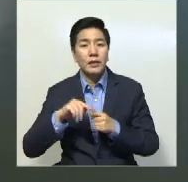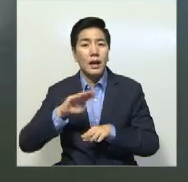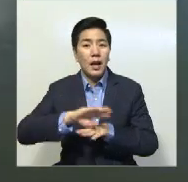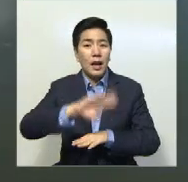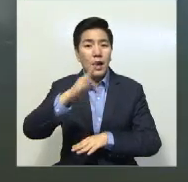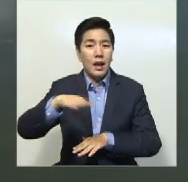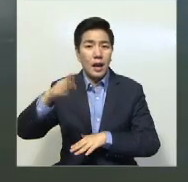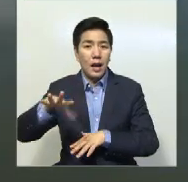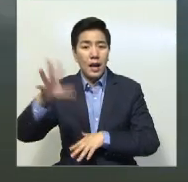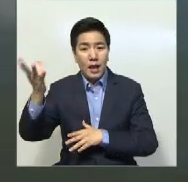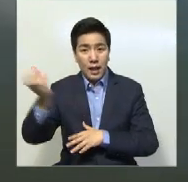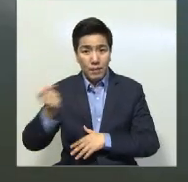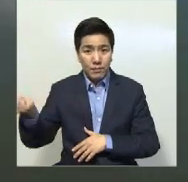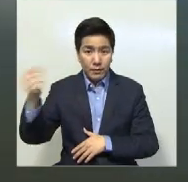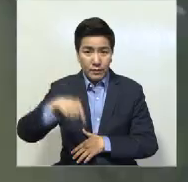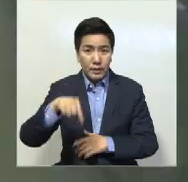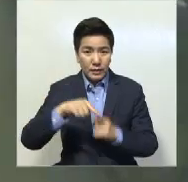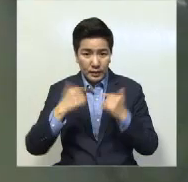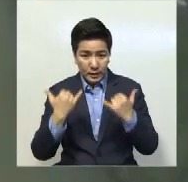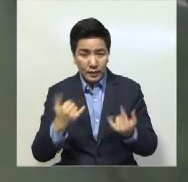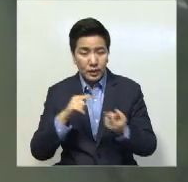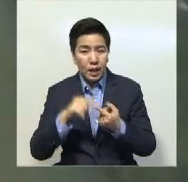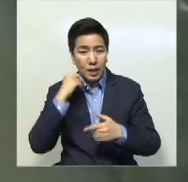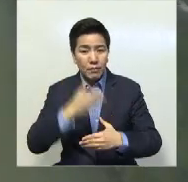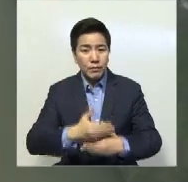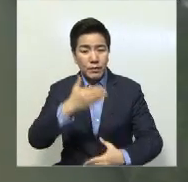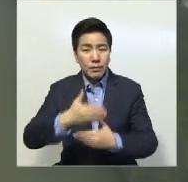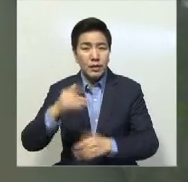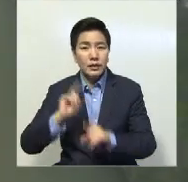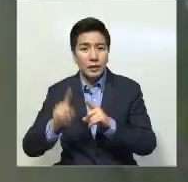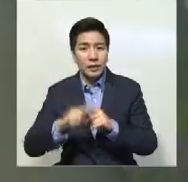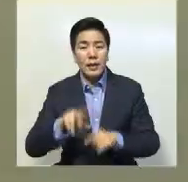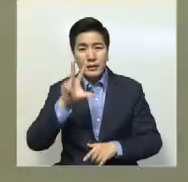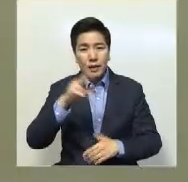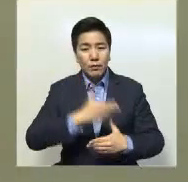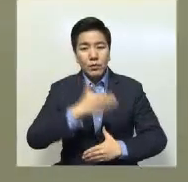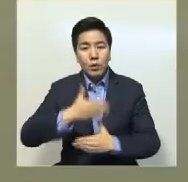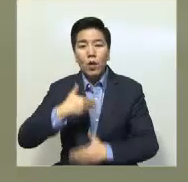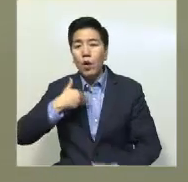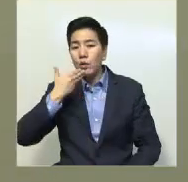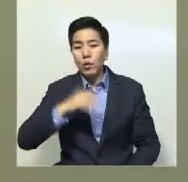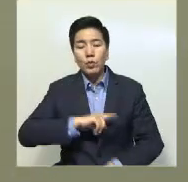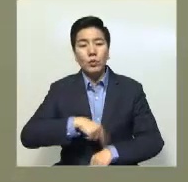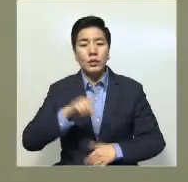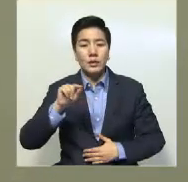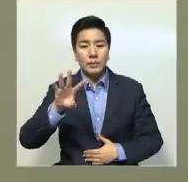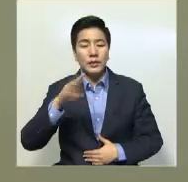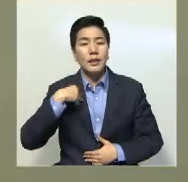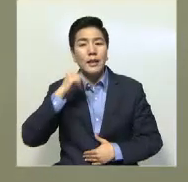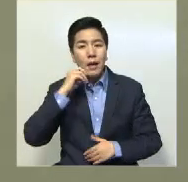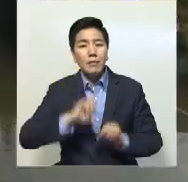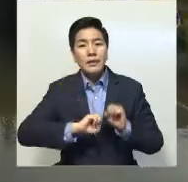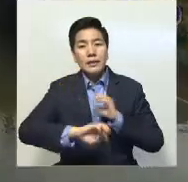วัวและภูสิงค่ะตอนนี้ทางชลประทานได้มีการเปิดประตูระบายน้ำ3บานตลอด24ชั่วโมงนะคะเพื่อเป็นการปล่อย